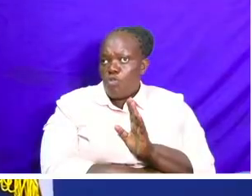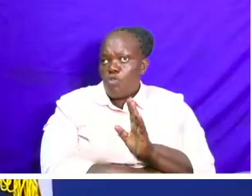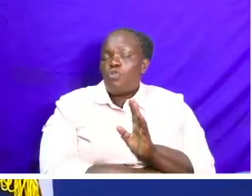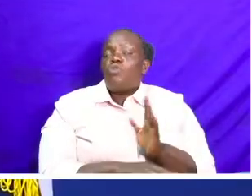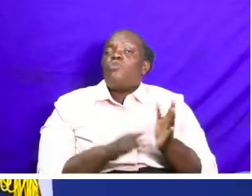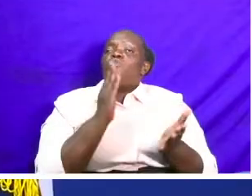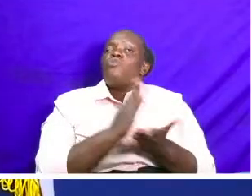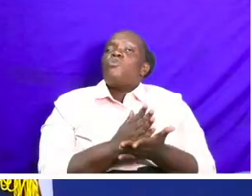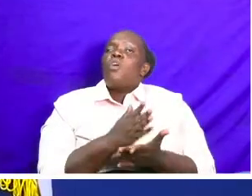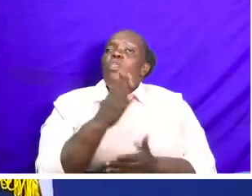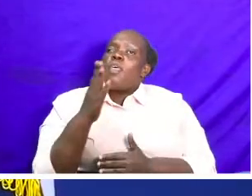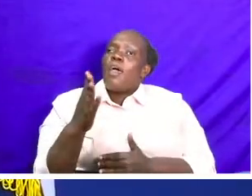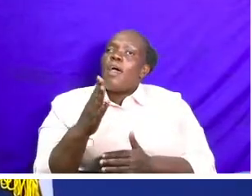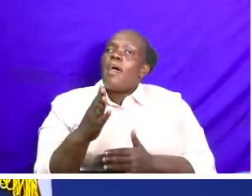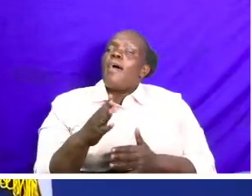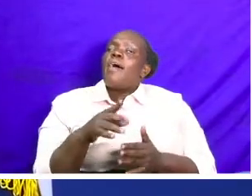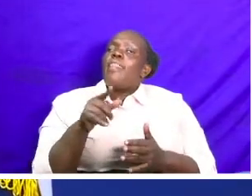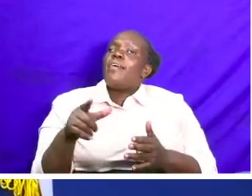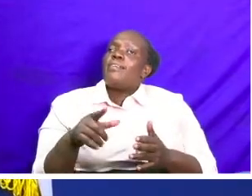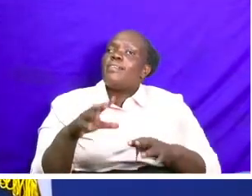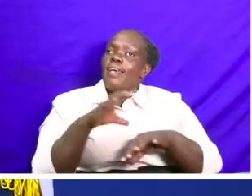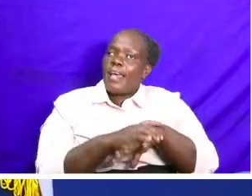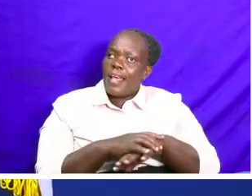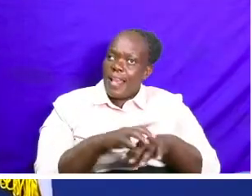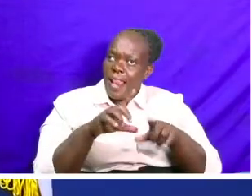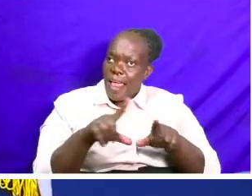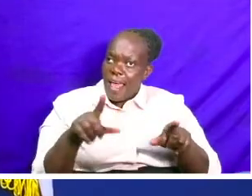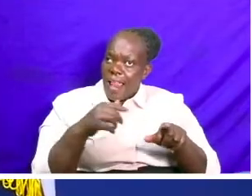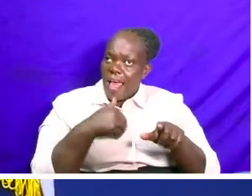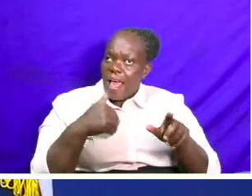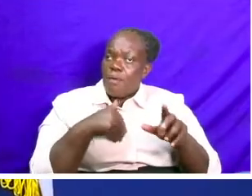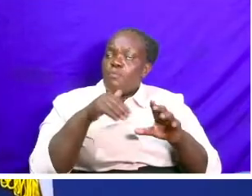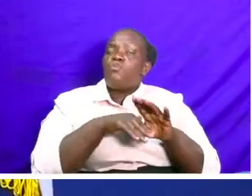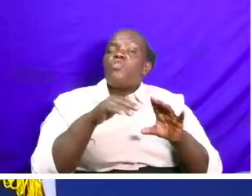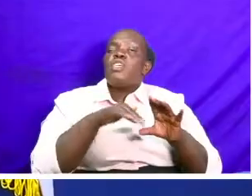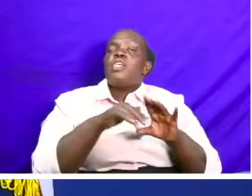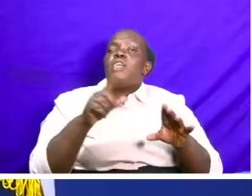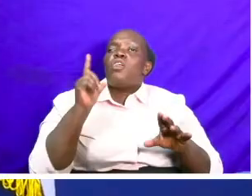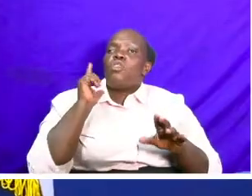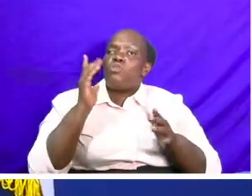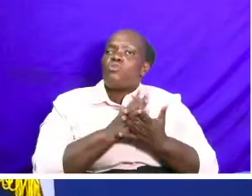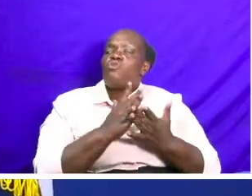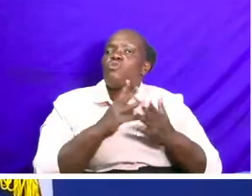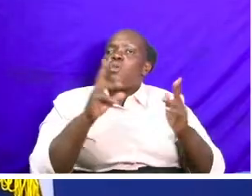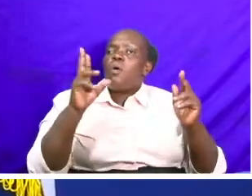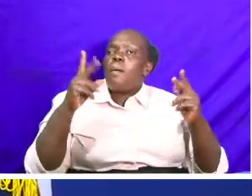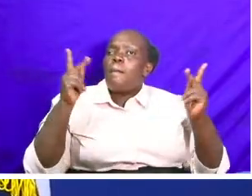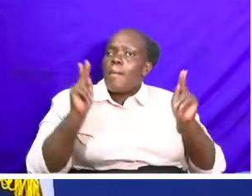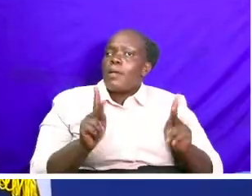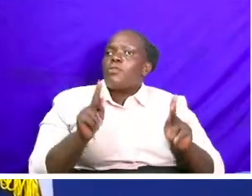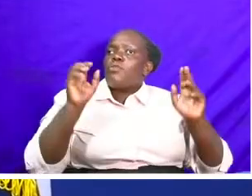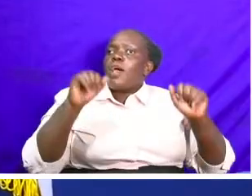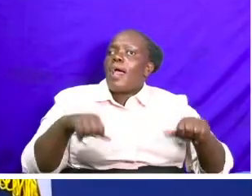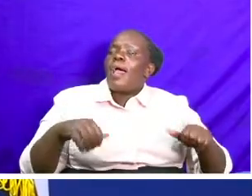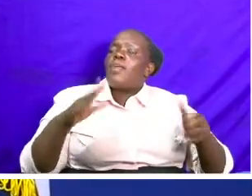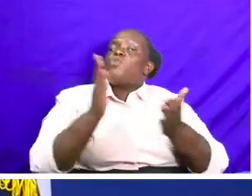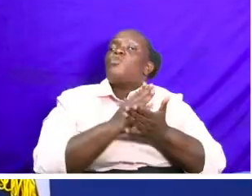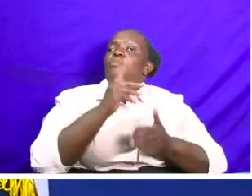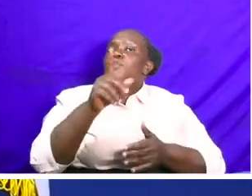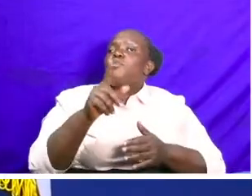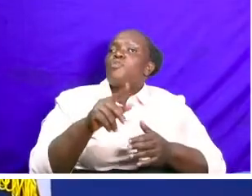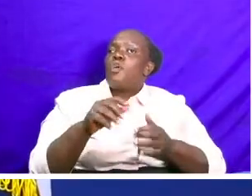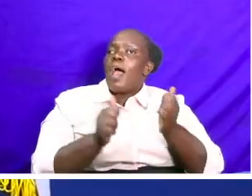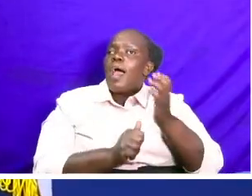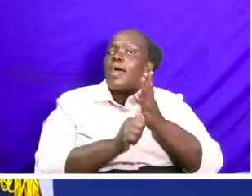Kwa hivyo umiliki huu umeweza kuwekwa katika sheria, na hakuna mtu yoyote ambaye anaweza kukutoa. Kipengele cha 43